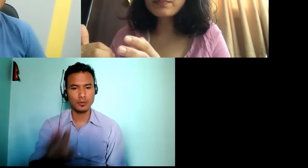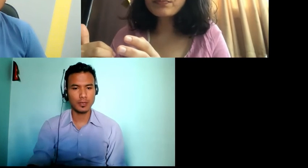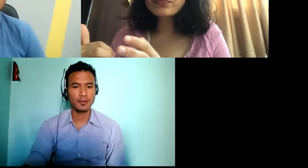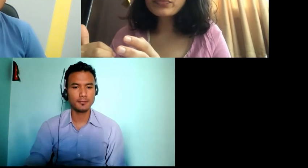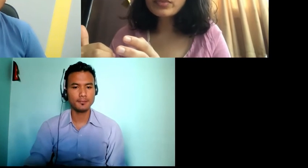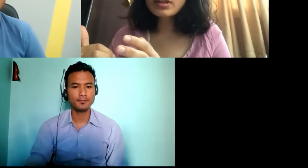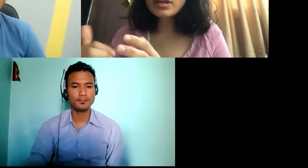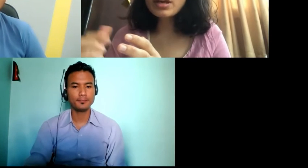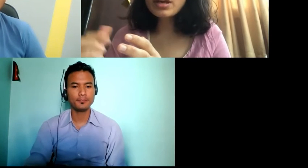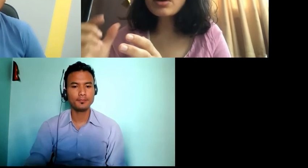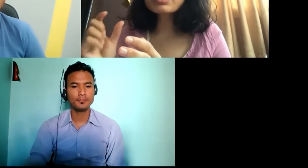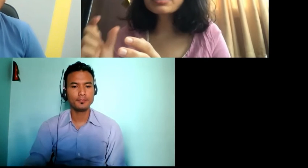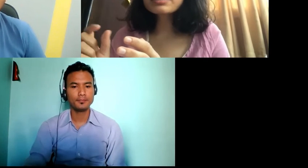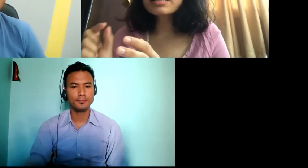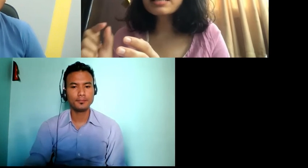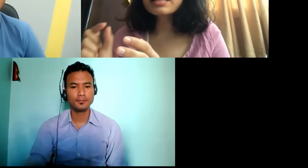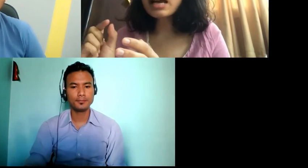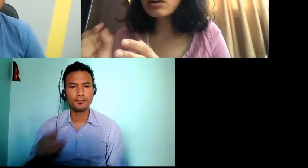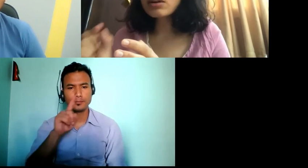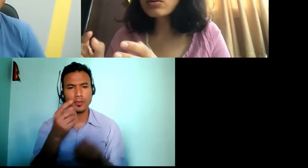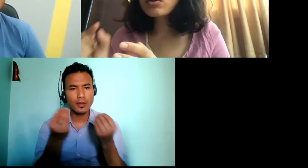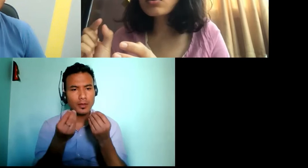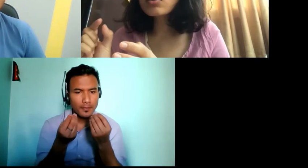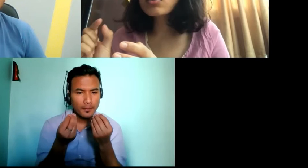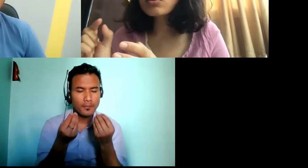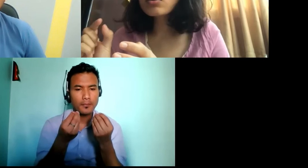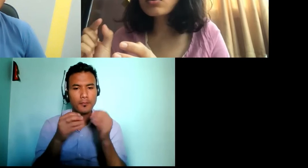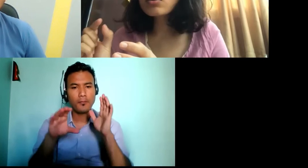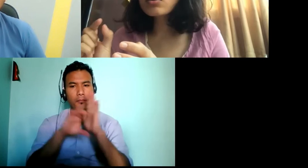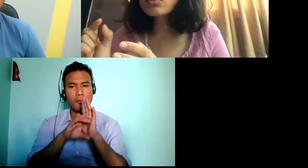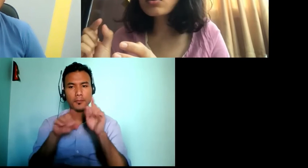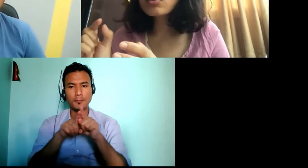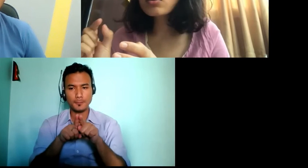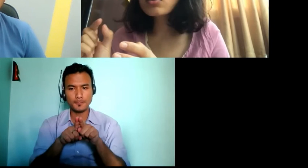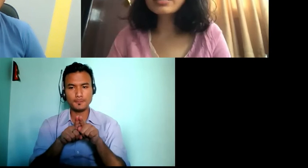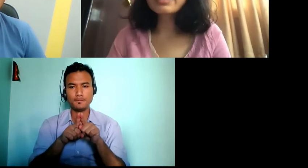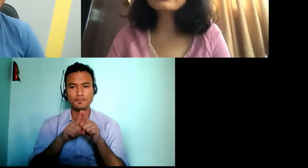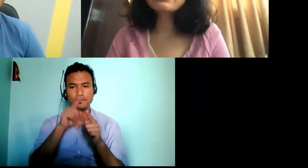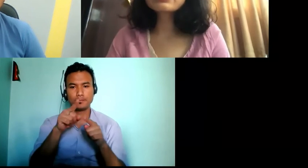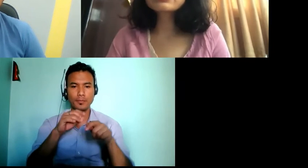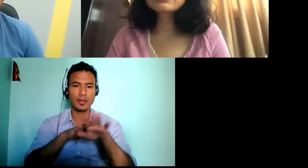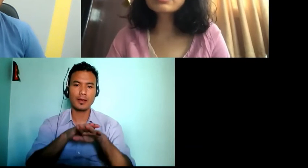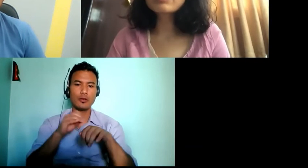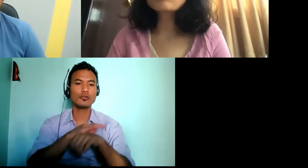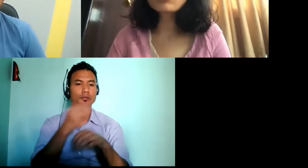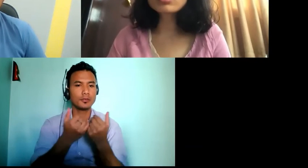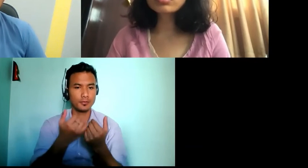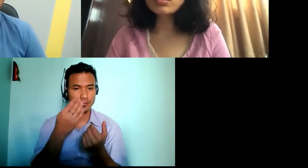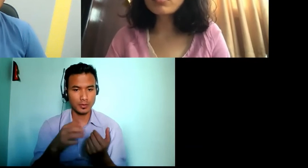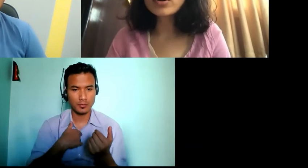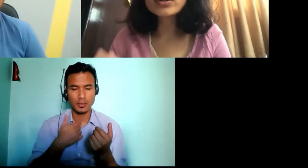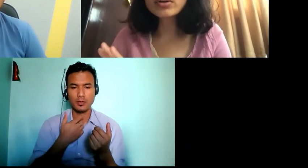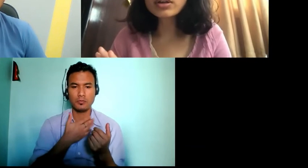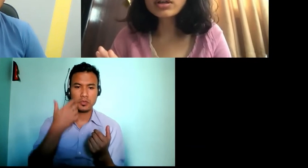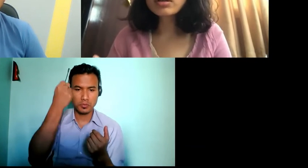कि, एउटा सानो कमेन्ट पनि होइन एक धेरै अफेक्ट गरेको हुन्छ कि. जस्तै अब मलाई एकदम मर्नु मन छ